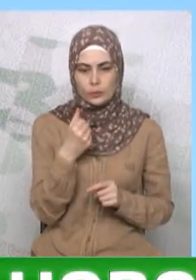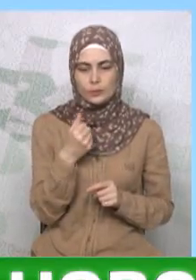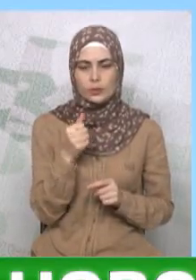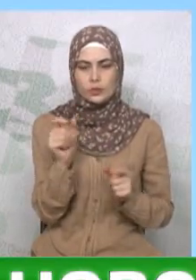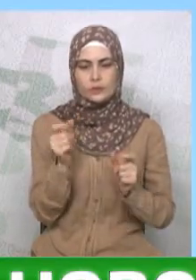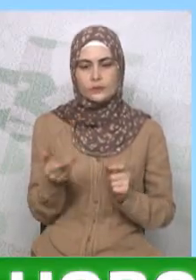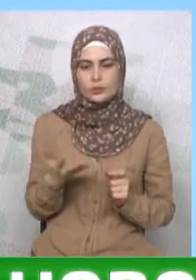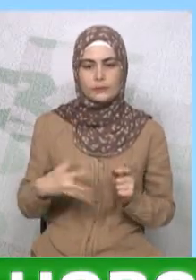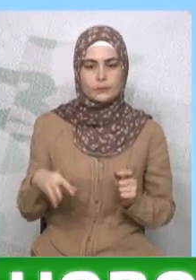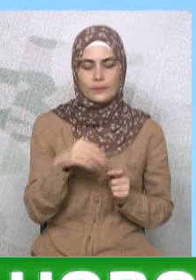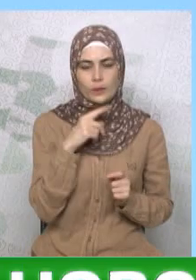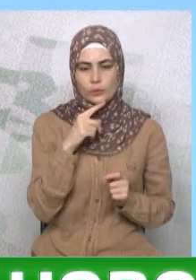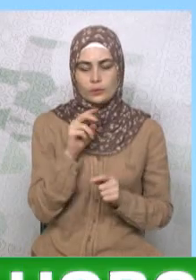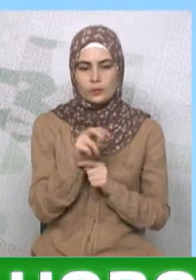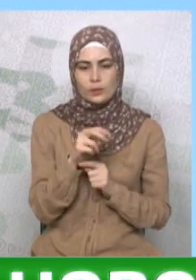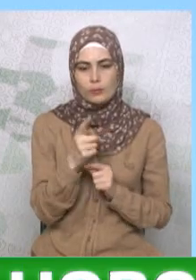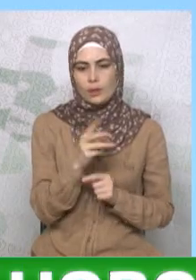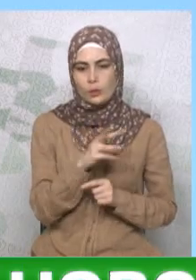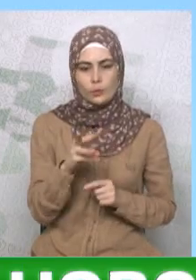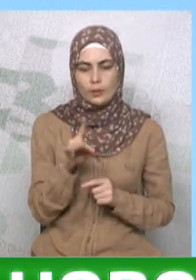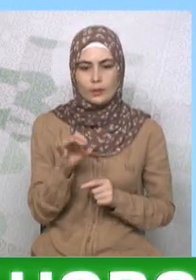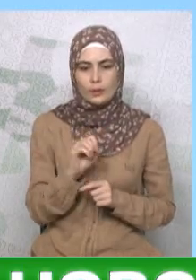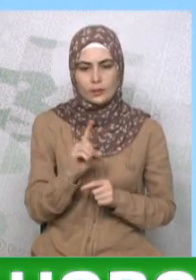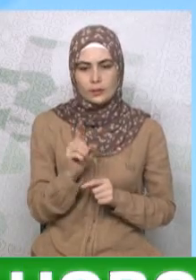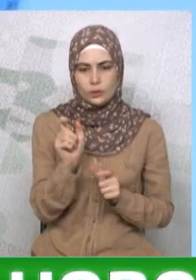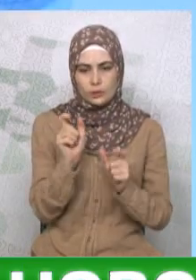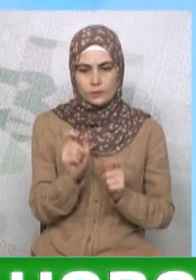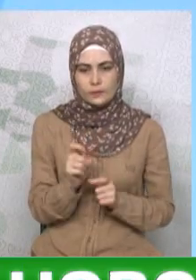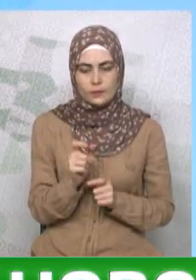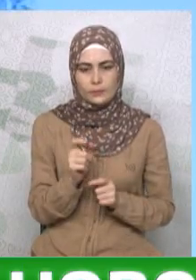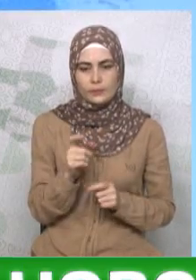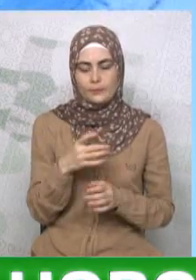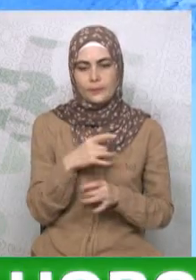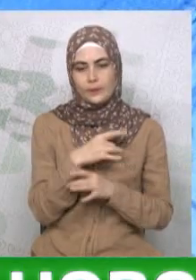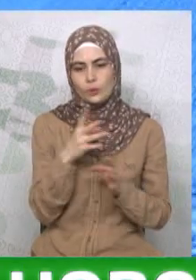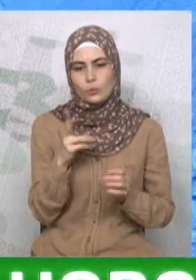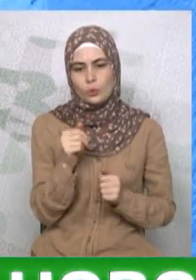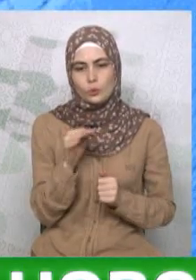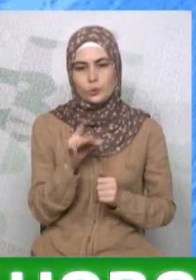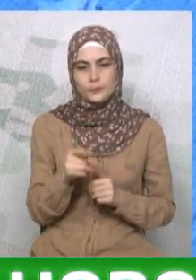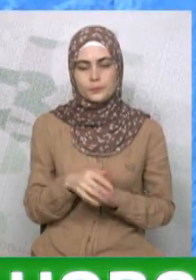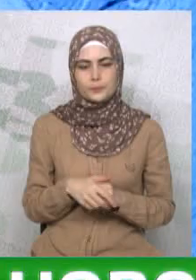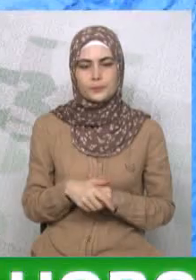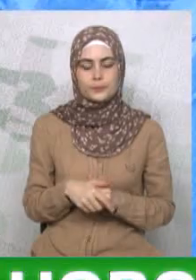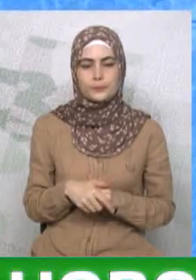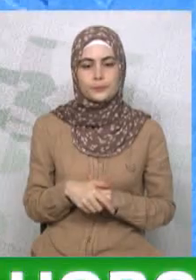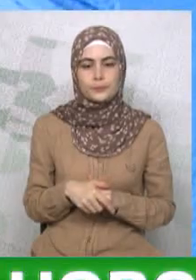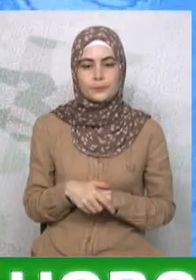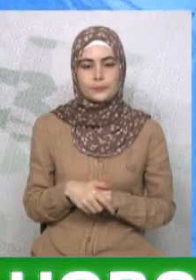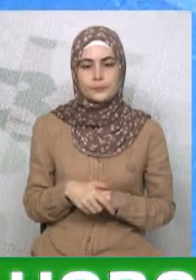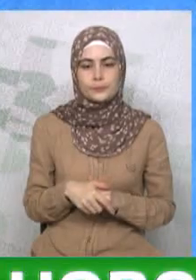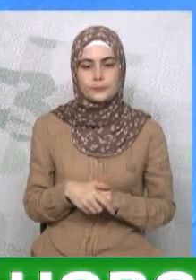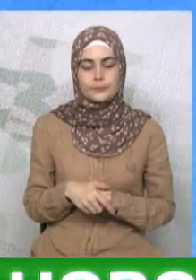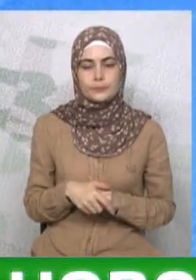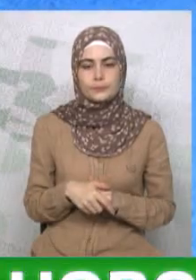посетили культурно-массовые мероприятия. Это довольно хорошие цифры. Да, действительно, у нас... Что на это повлияло